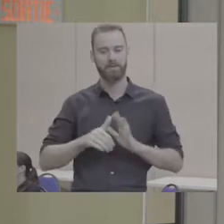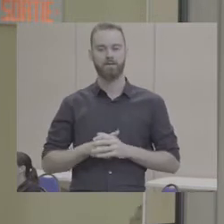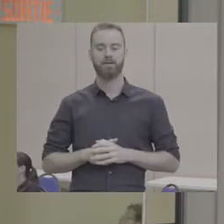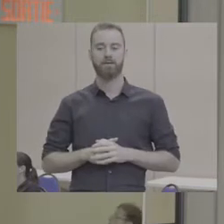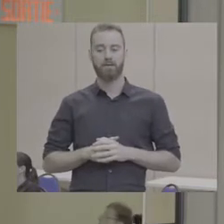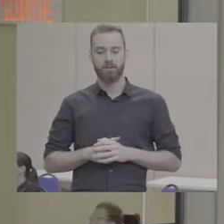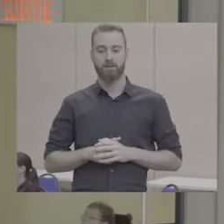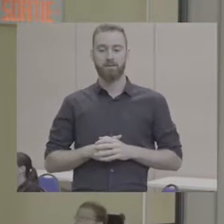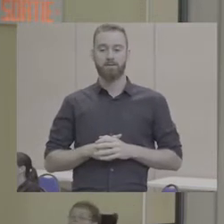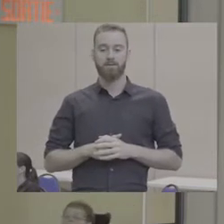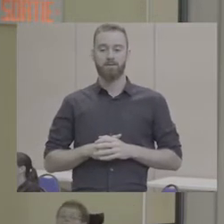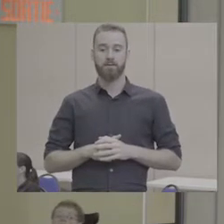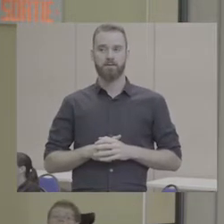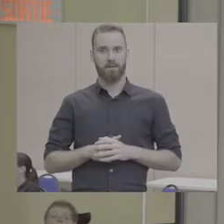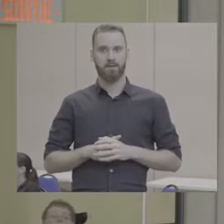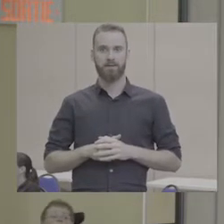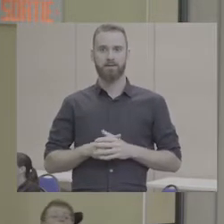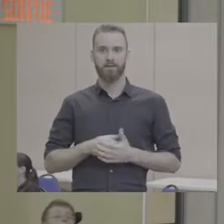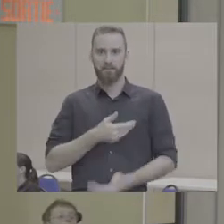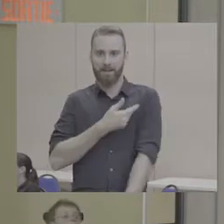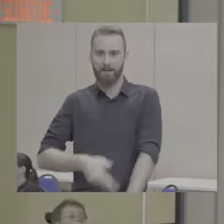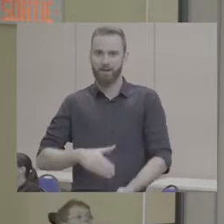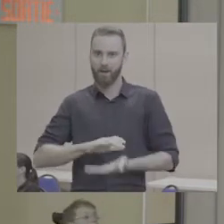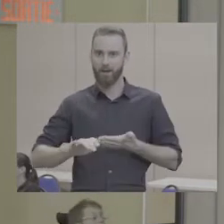On est rendu à plusieurs milliers de dollars, là.